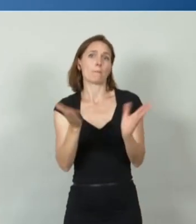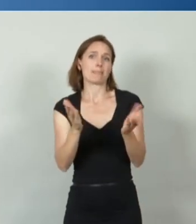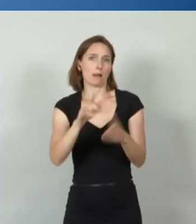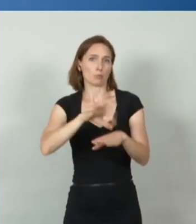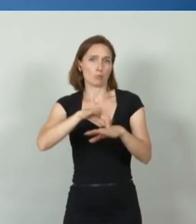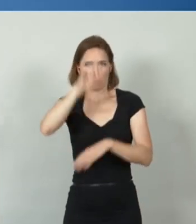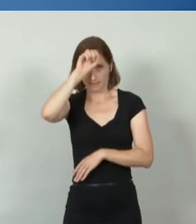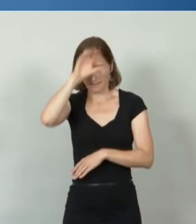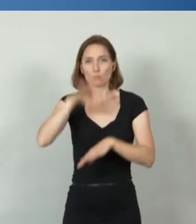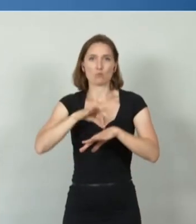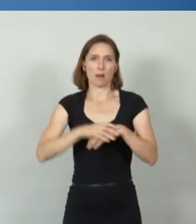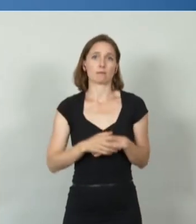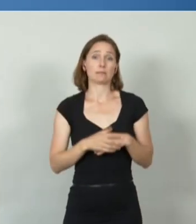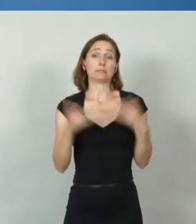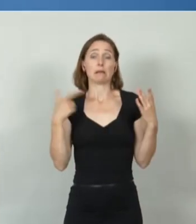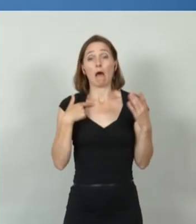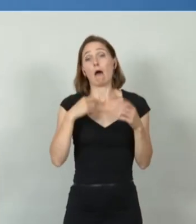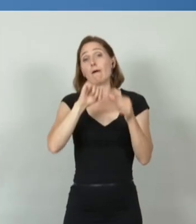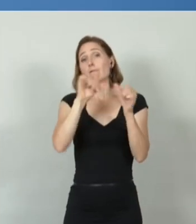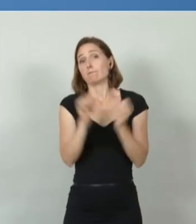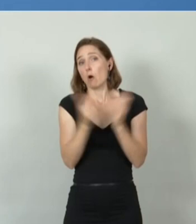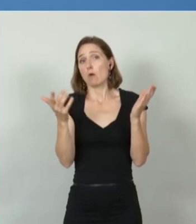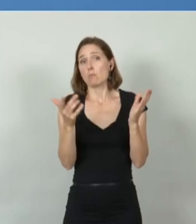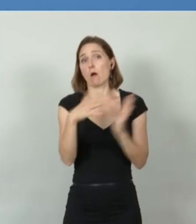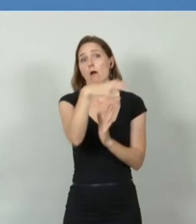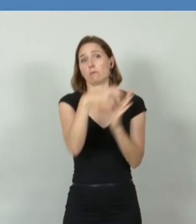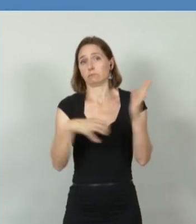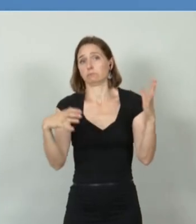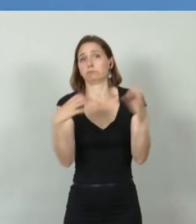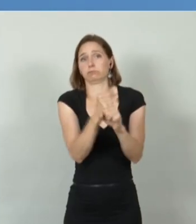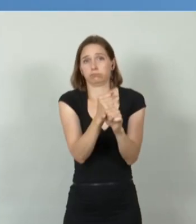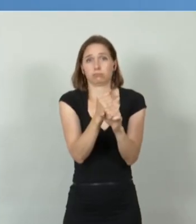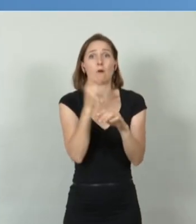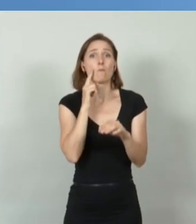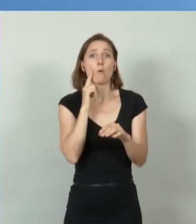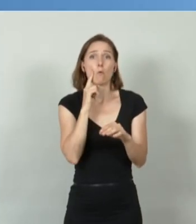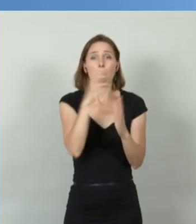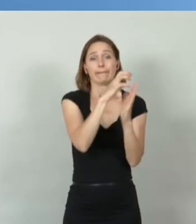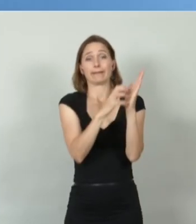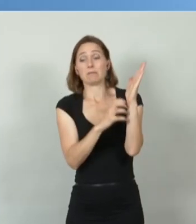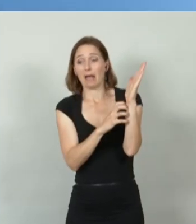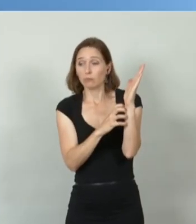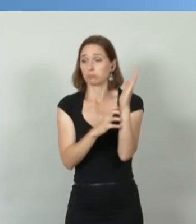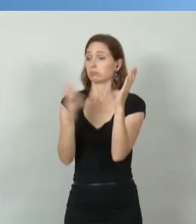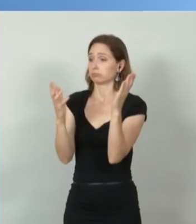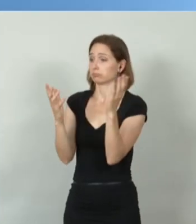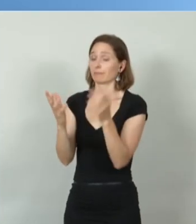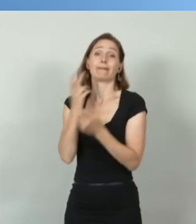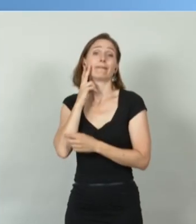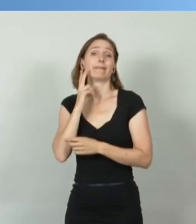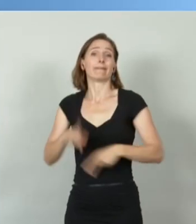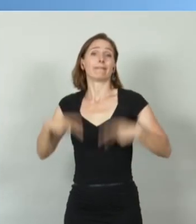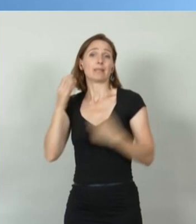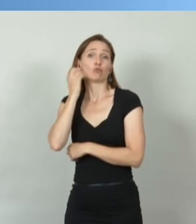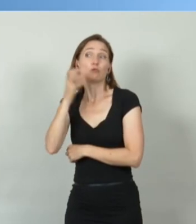car le temps des délibérations est celui de l'actualité politique et sociale d'une ville ne concorde pas nécessairement or